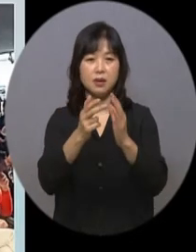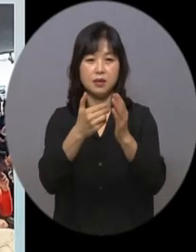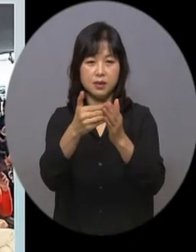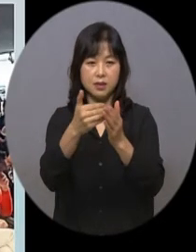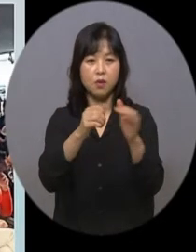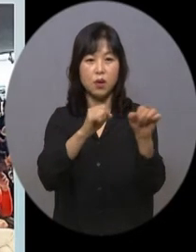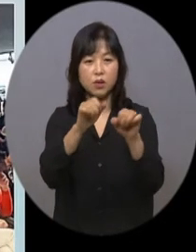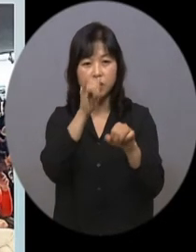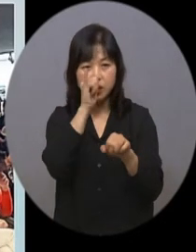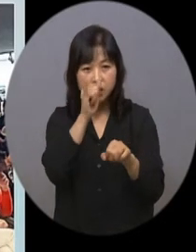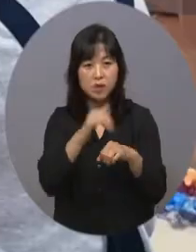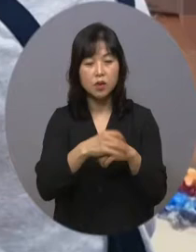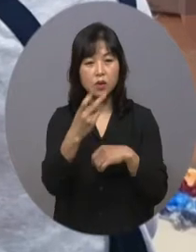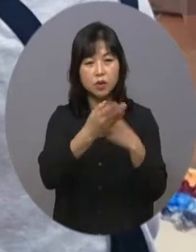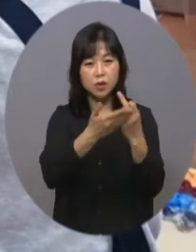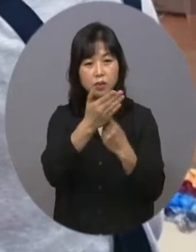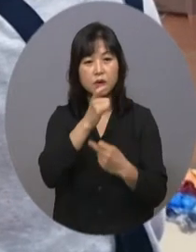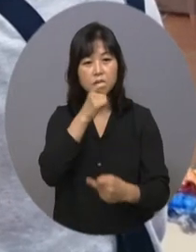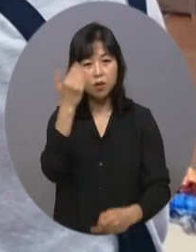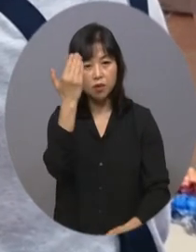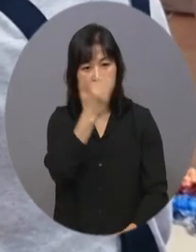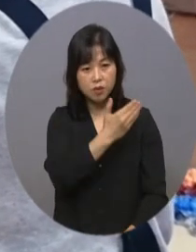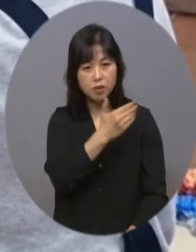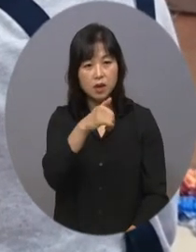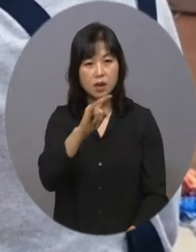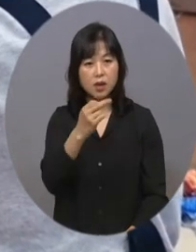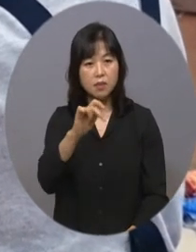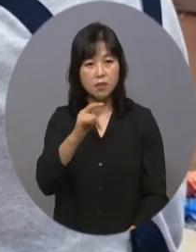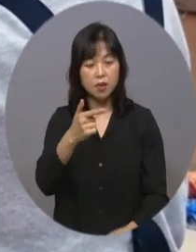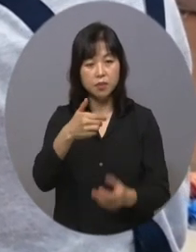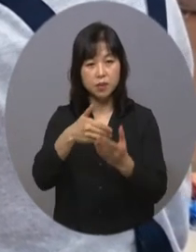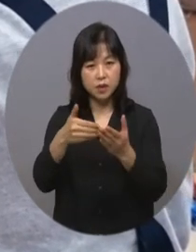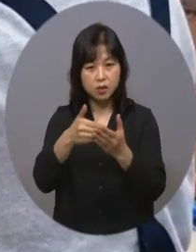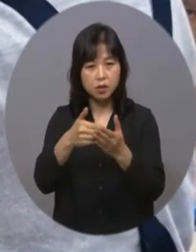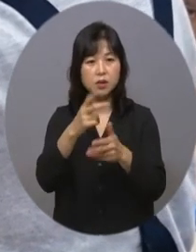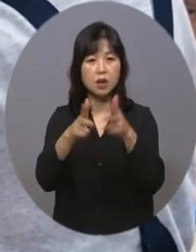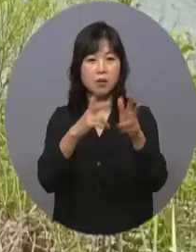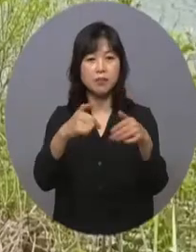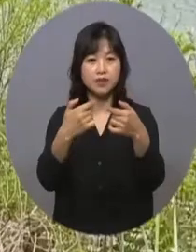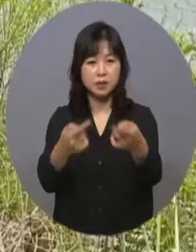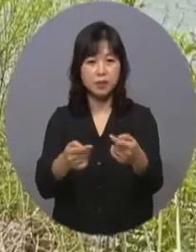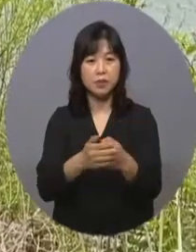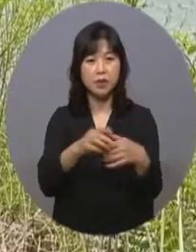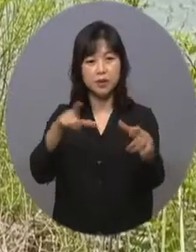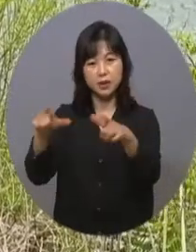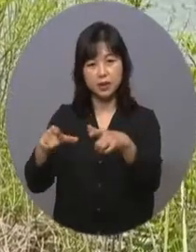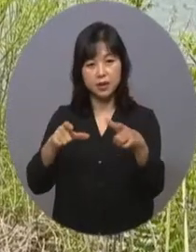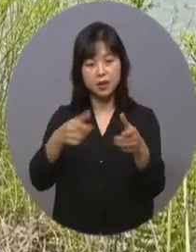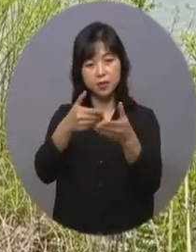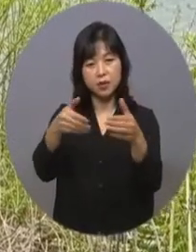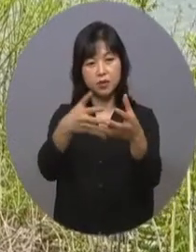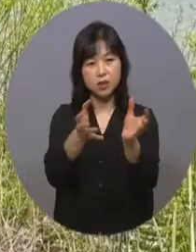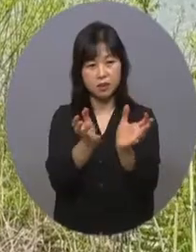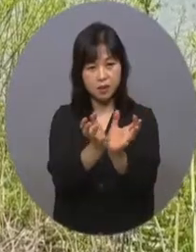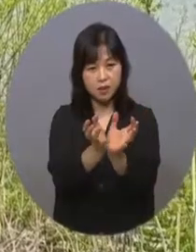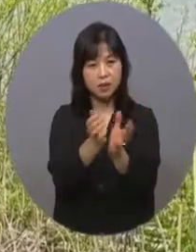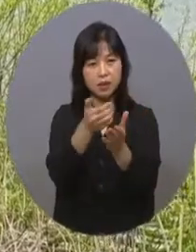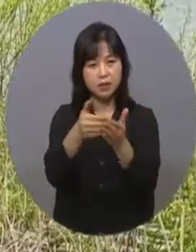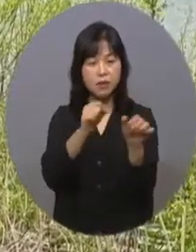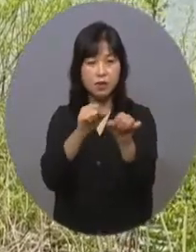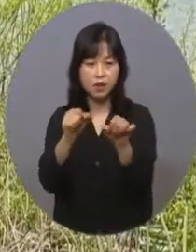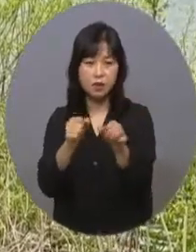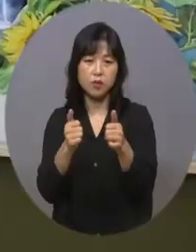여수 낭도 갱번 미술길 공공미술 프로젝트에 참여해 지역 미술화단에서 화폭을 넓혀가고